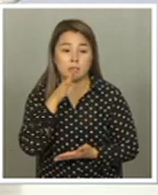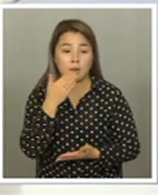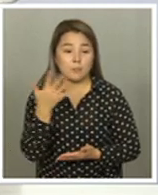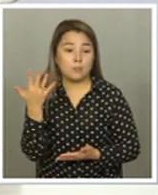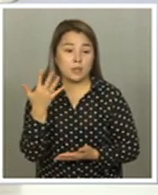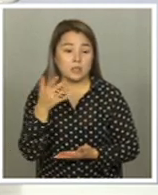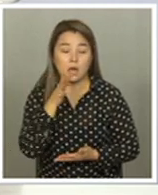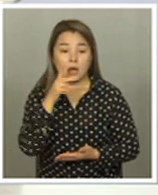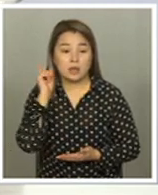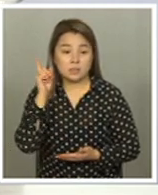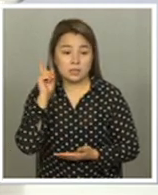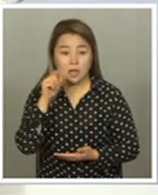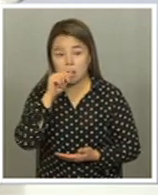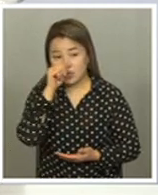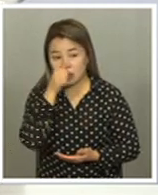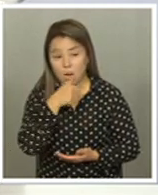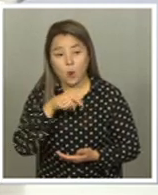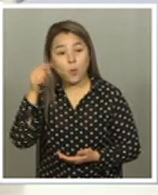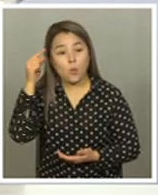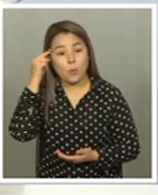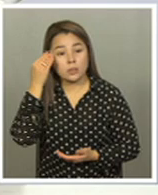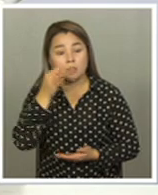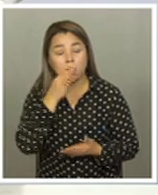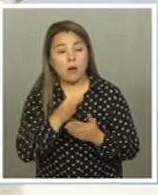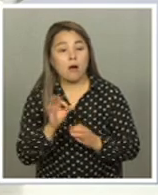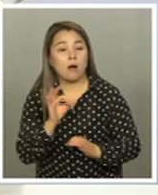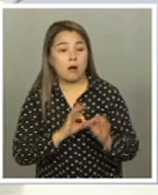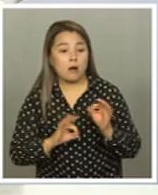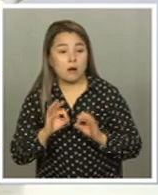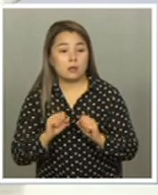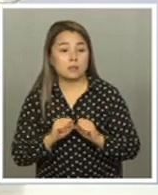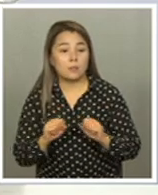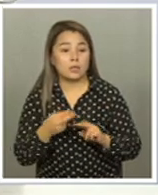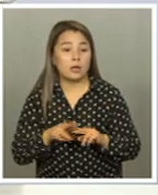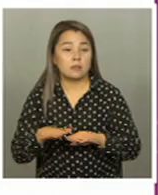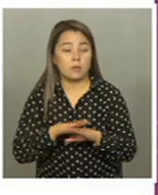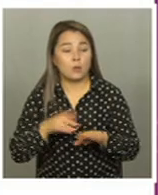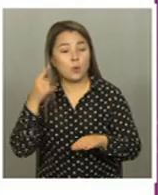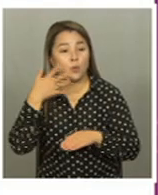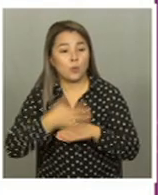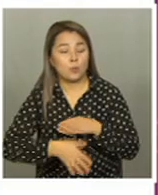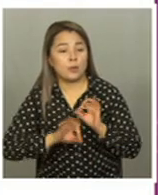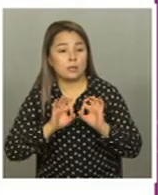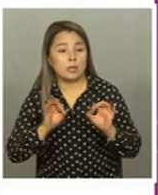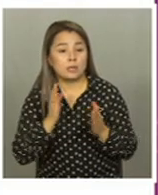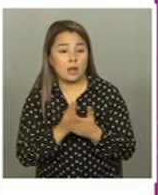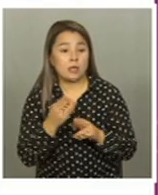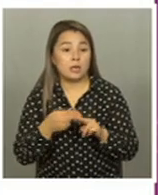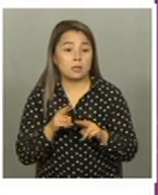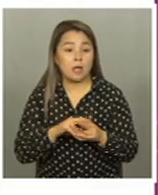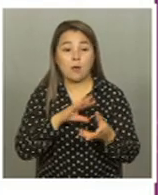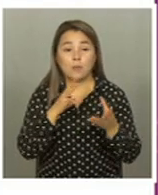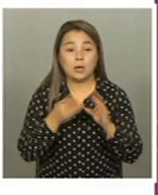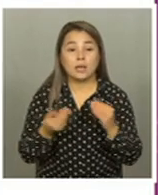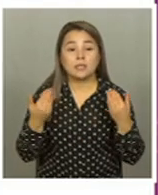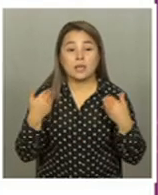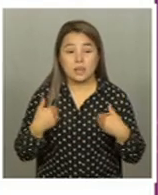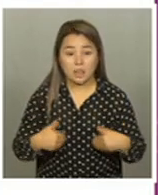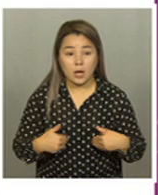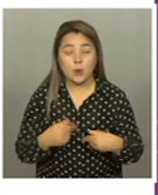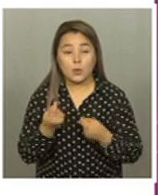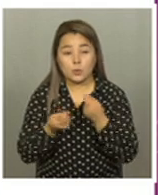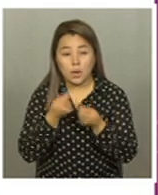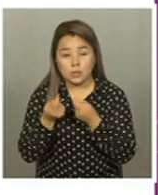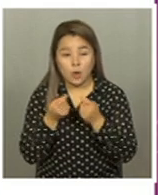ғасырда грек ойшылдары атом туралы ұғым білдірген. Олар барлық денелер ұсақ